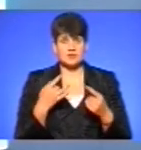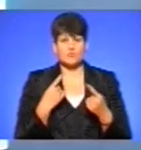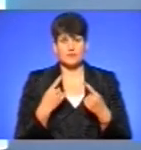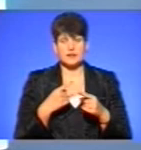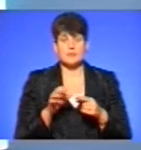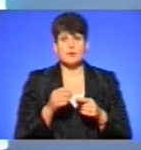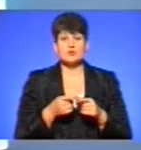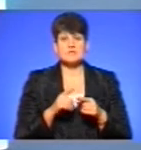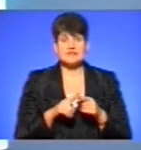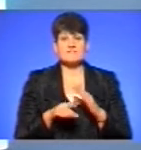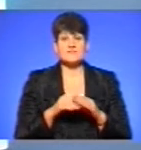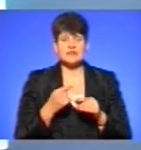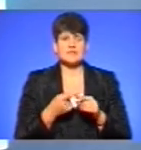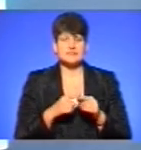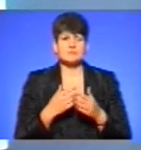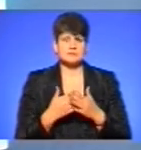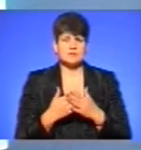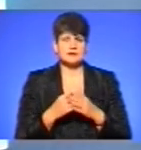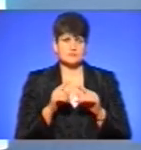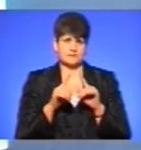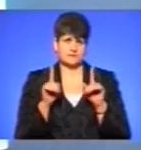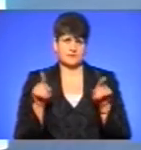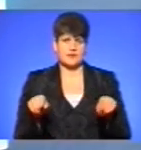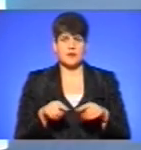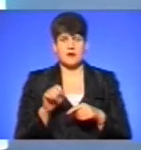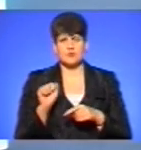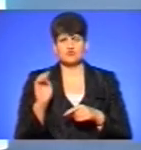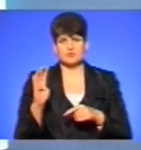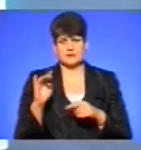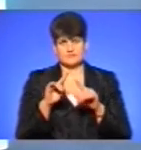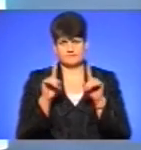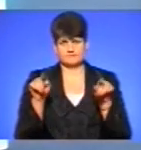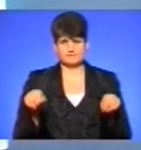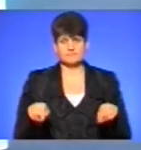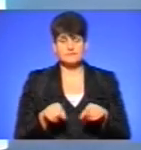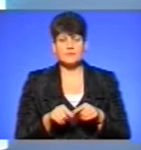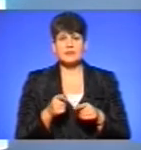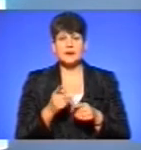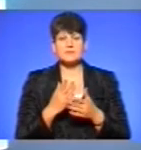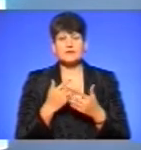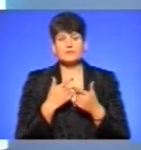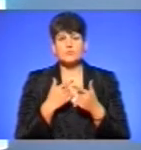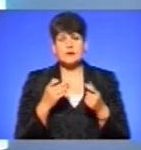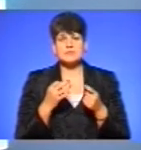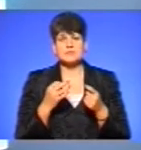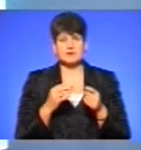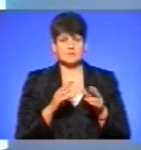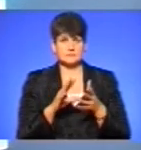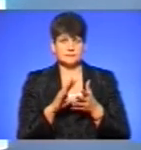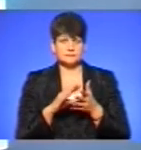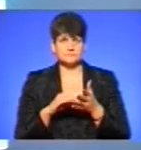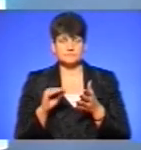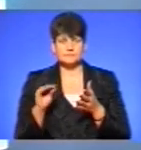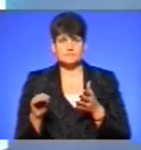про те, що витяг – це приблизно такий аркуш формату А4, в якому є ще ця інформація, яка водночас дублюється, так? Тобто так, це та